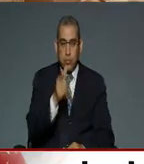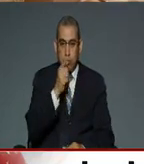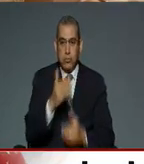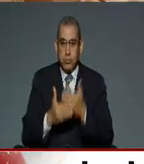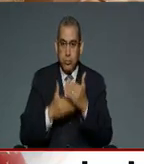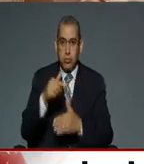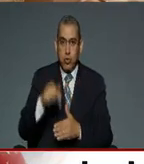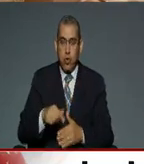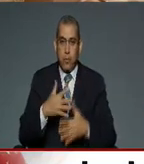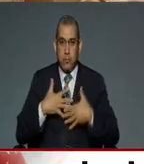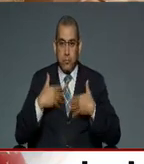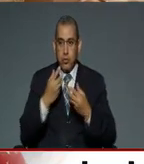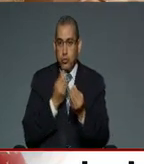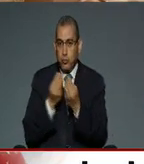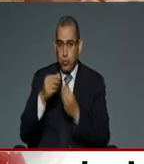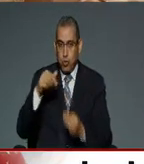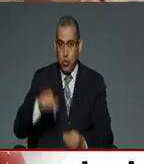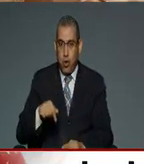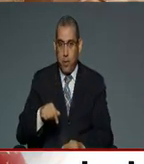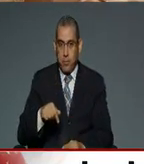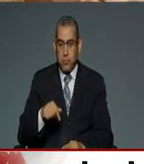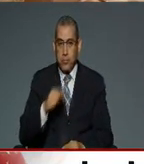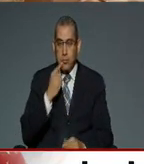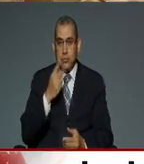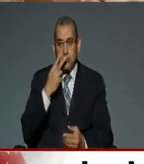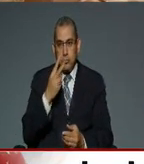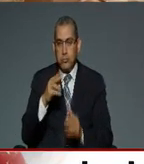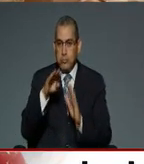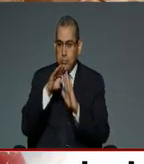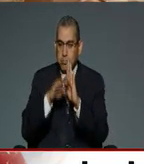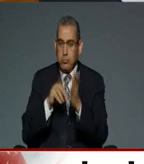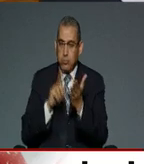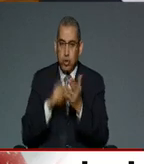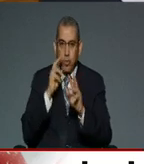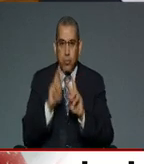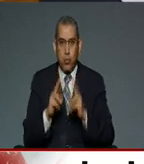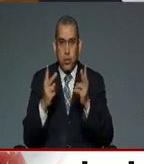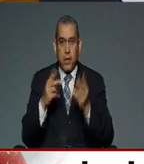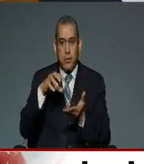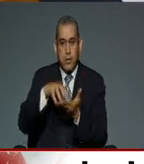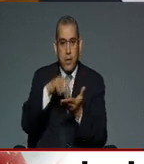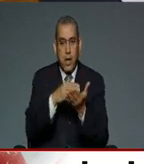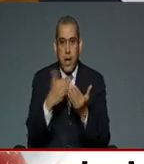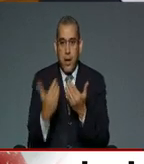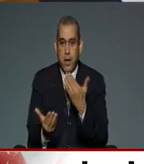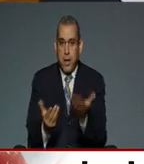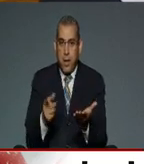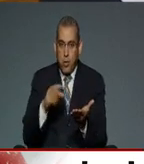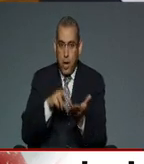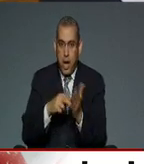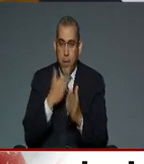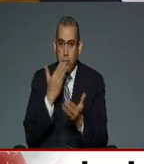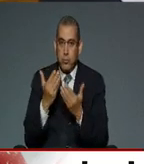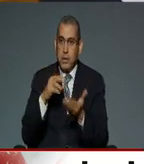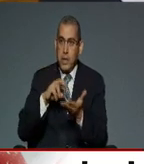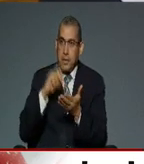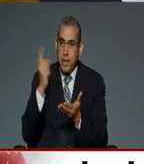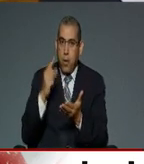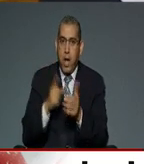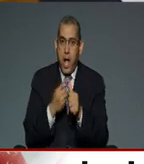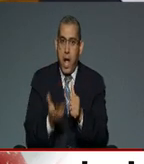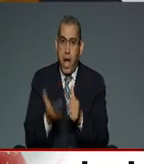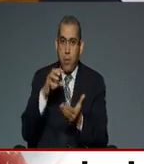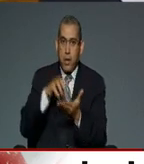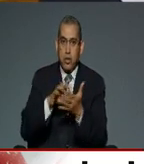تناولت المباحثات تبادل الرؤى بشان مختلف القضايا المطروحه دوليا واقليميا وعلى راسها